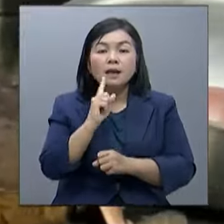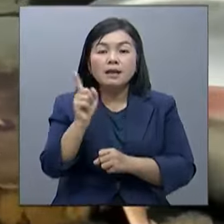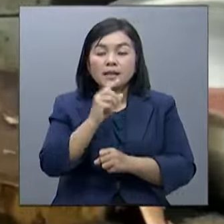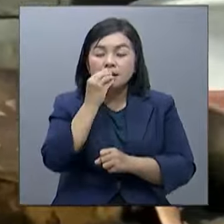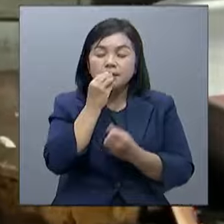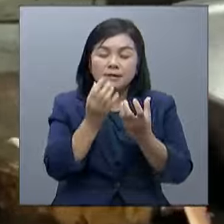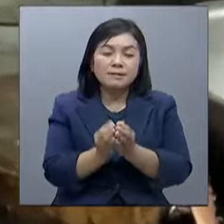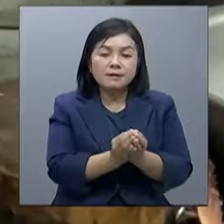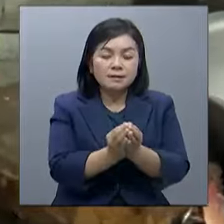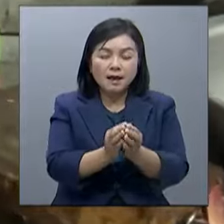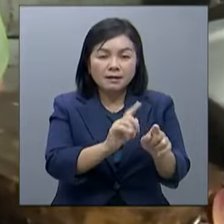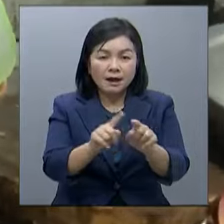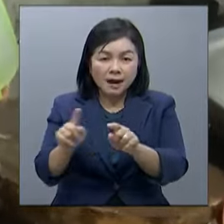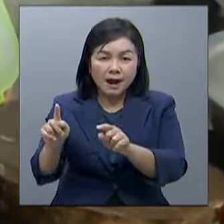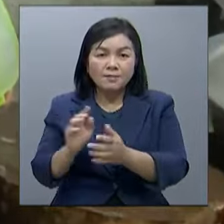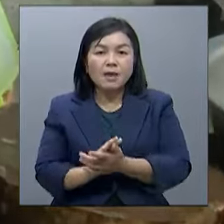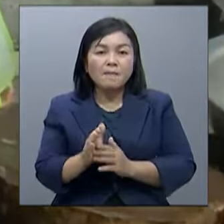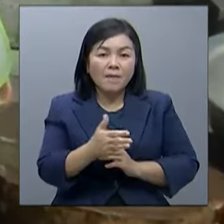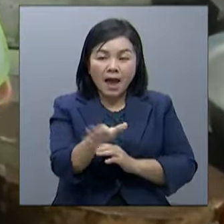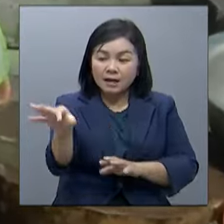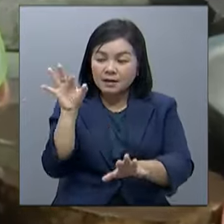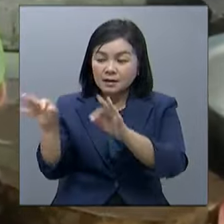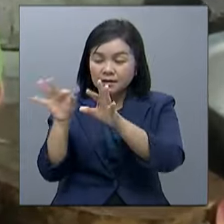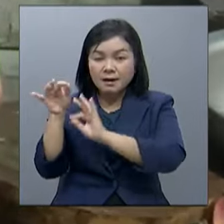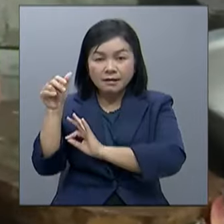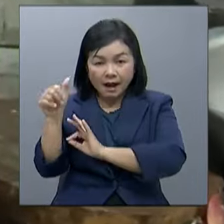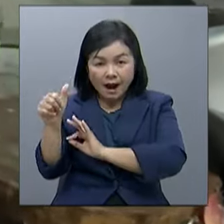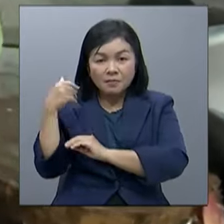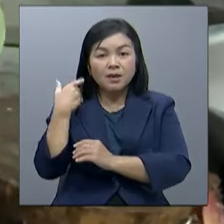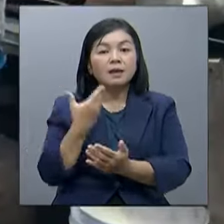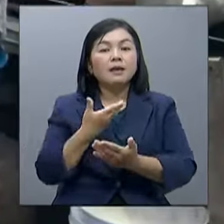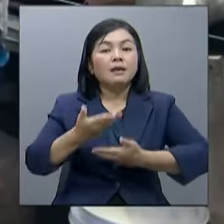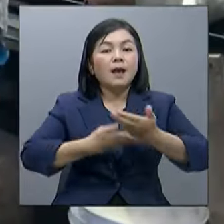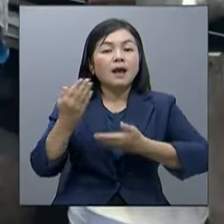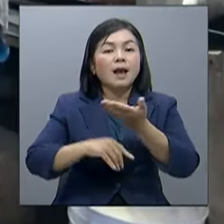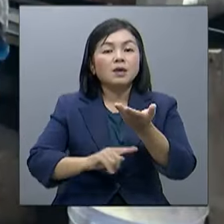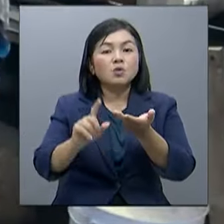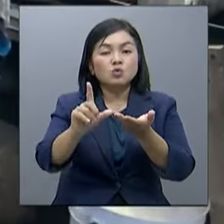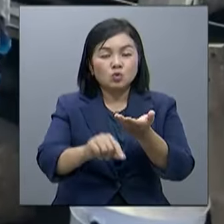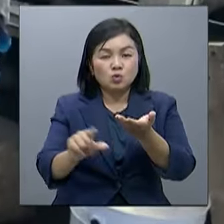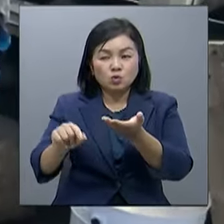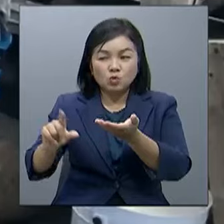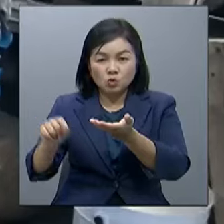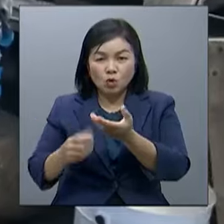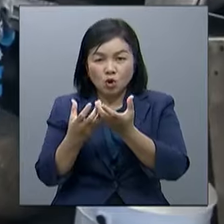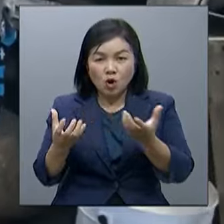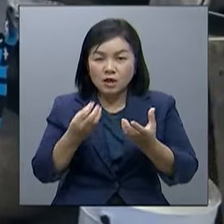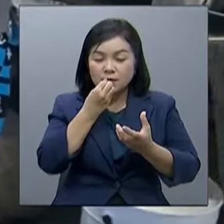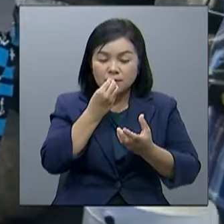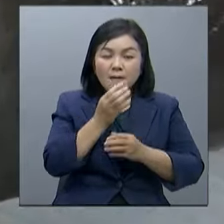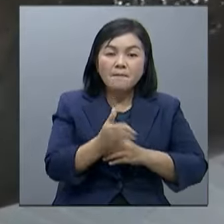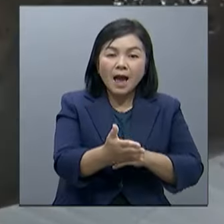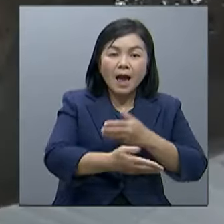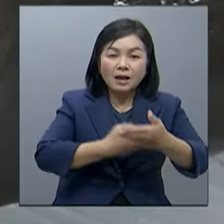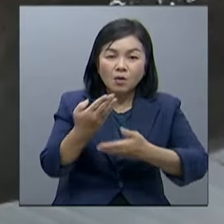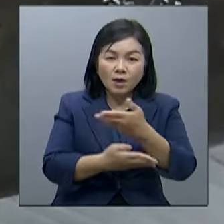คะโดยจุดแข็งก็คือมีปลาให้เลือกหลากหลายแล้วก็ราคาค่อนข้างถูกค่ะเมนูปลาพอเอาไปขายต่อก็เป็น